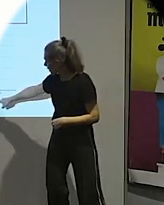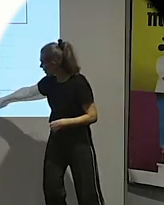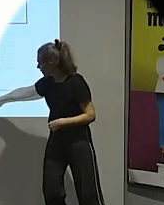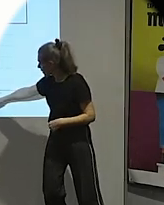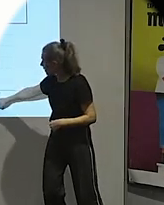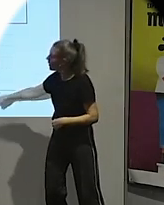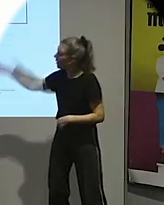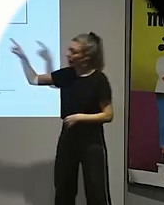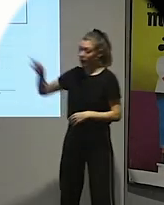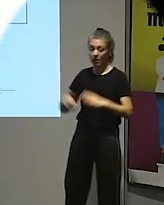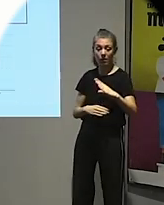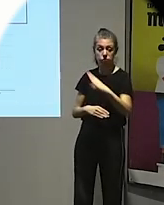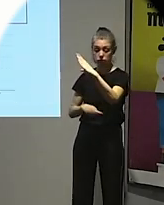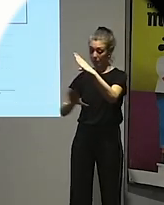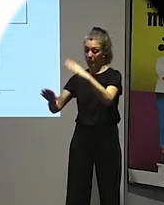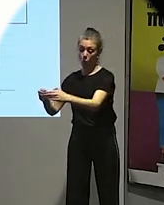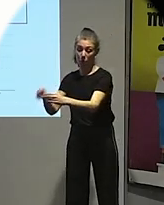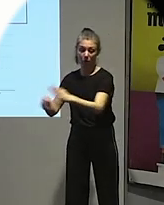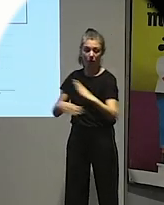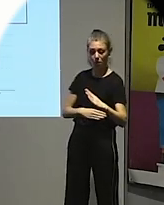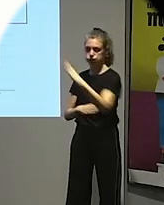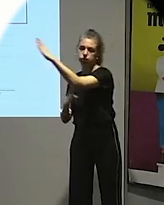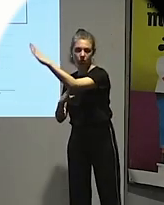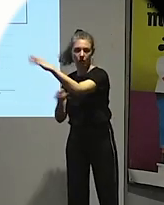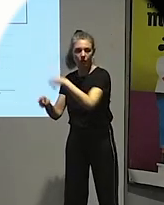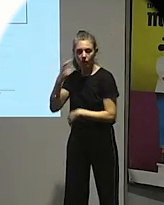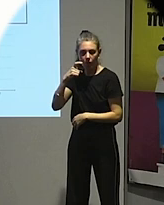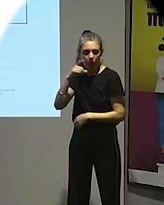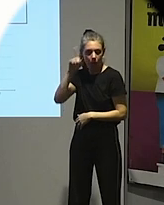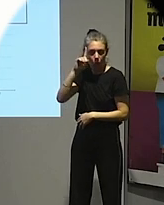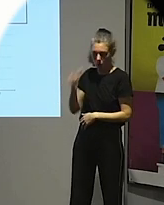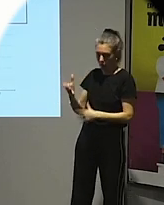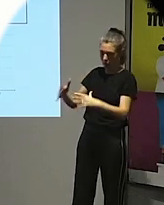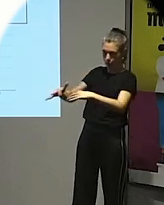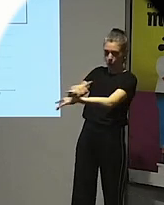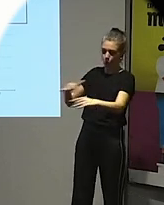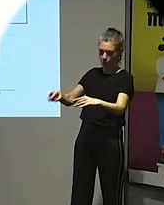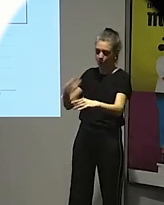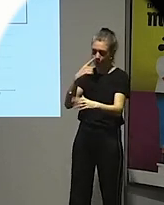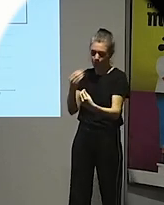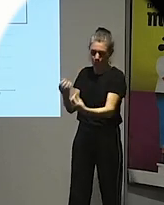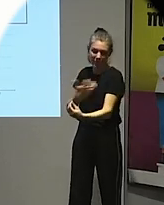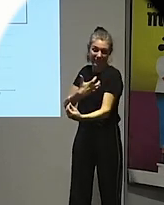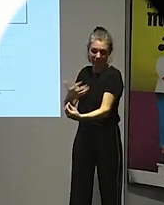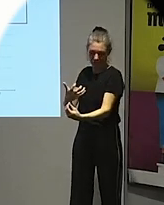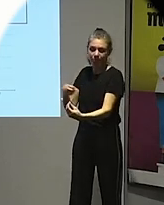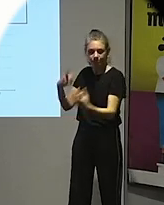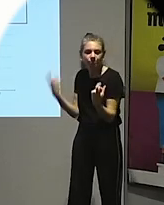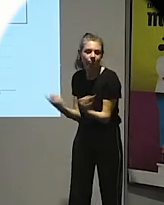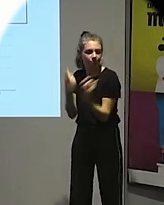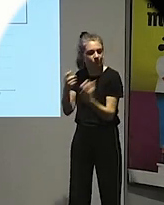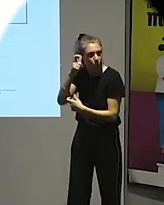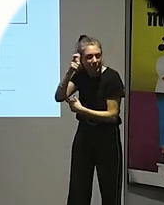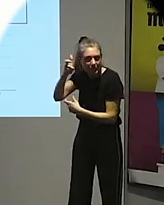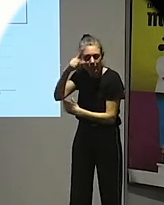environnement enrichi. Donc là, c'est des résultats très importants parce que c'était vraiment ce qu'on attendait dans notre hypothèse et c'est sorti grâce à cette